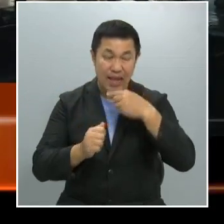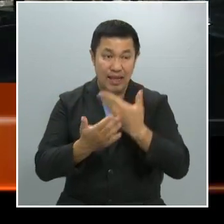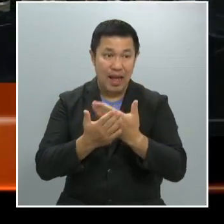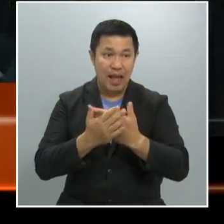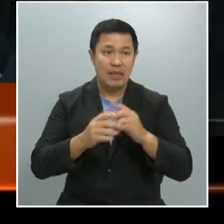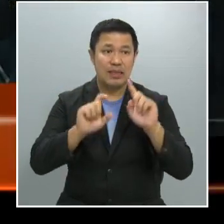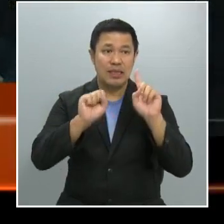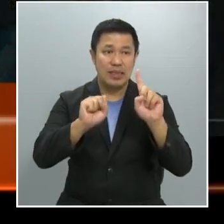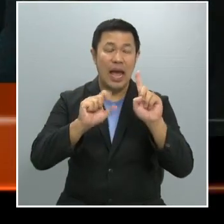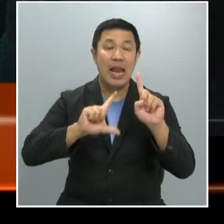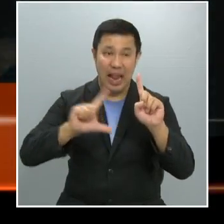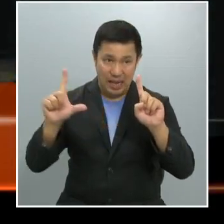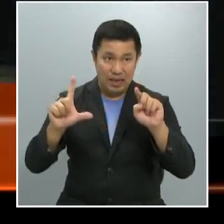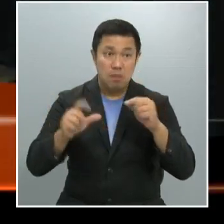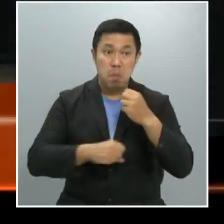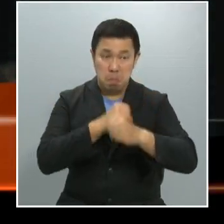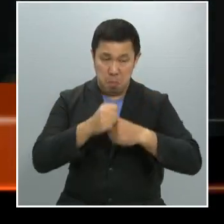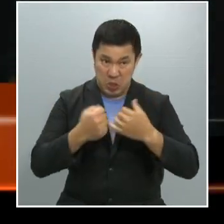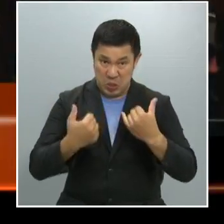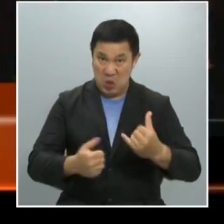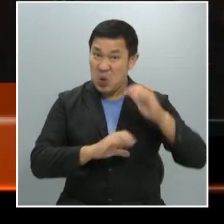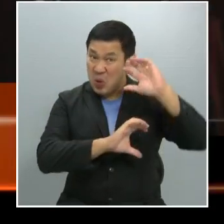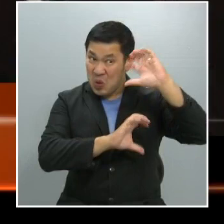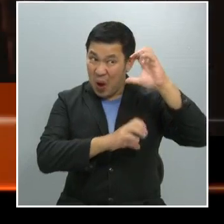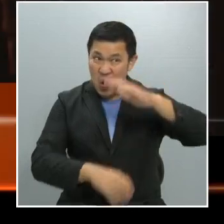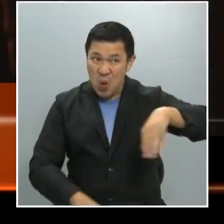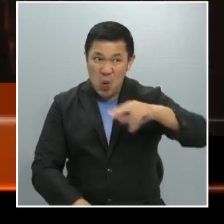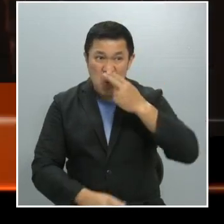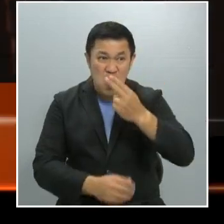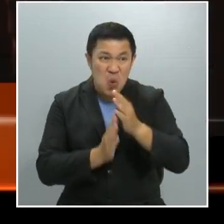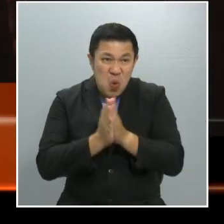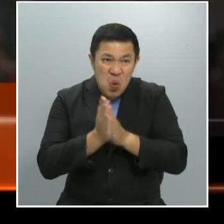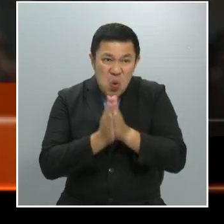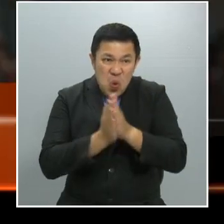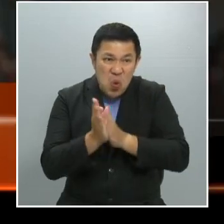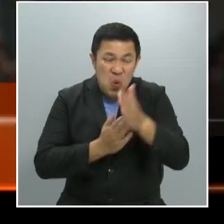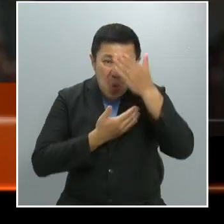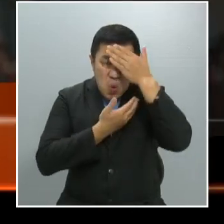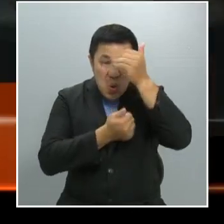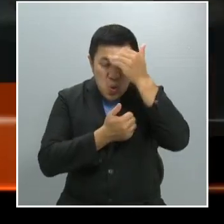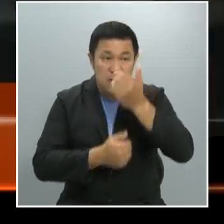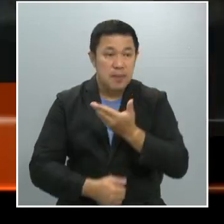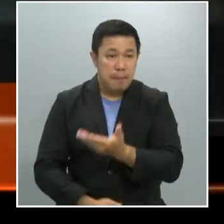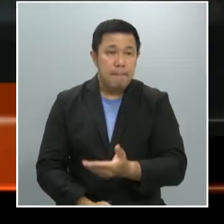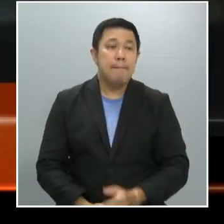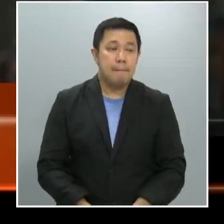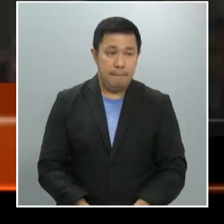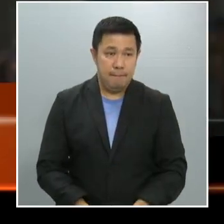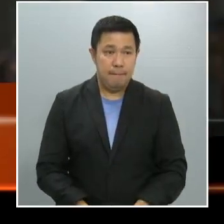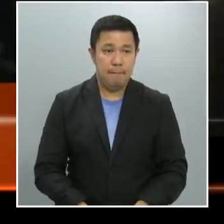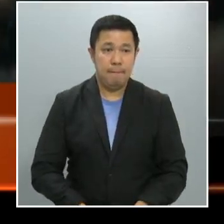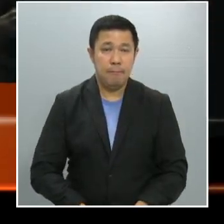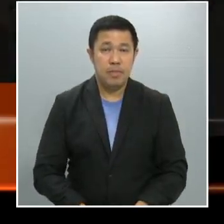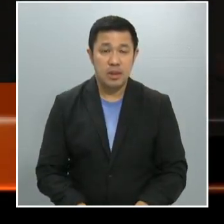สุดการรอคอยค่ะกับภาพยนตร์ฟอร์มยักษ์ที่คอหนังทั่วโลกตั้งตารอ The Hunger Games The Ballad of Songbirds and